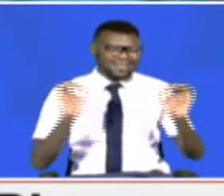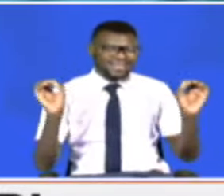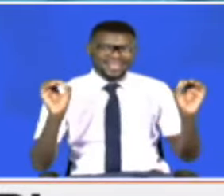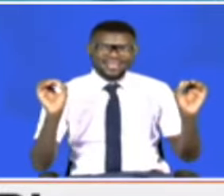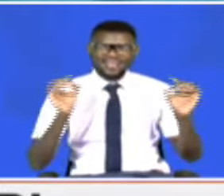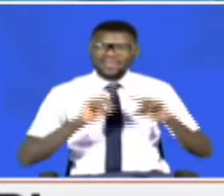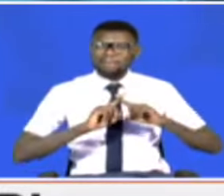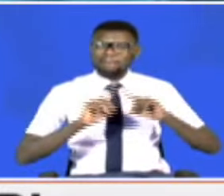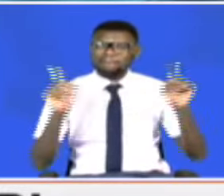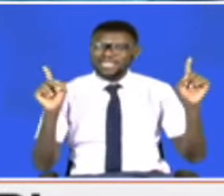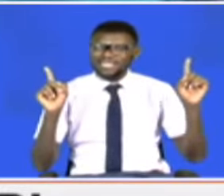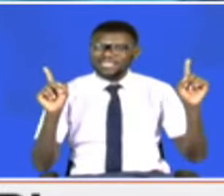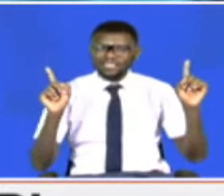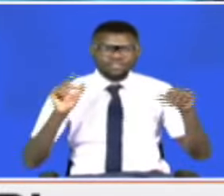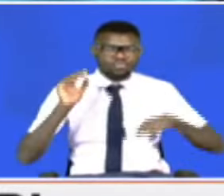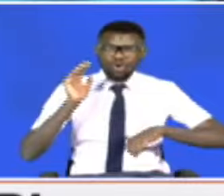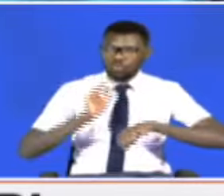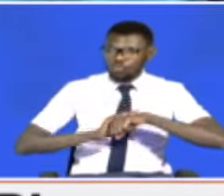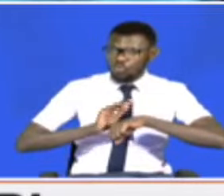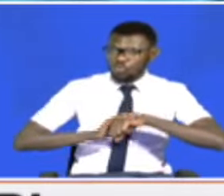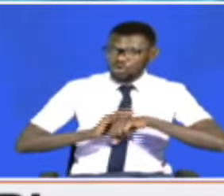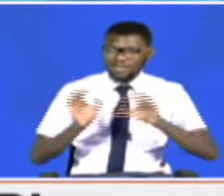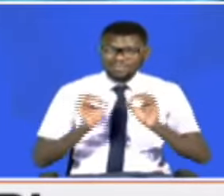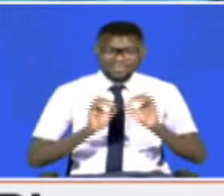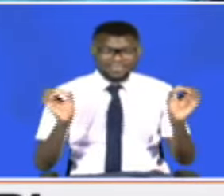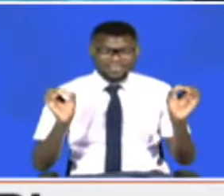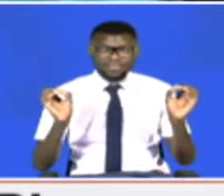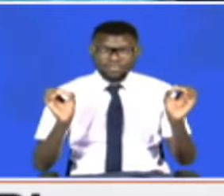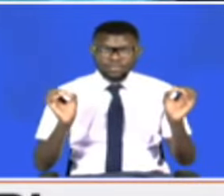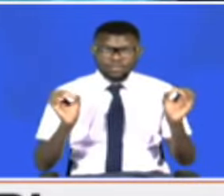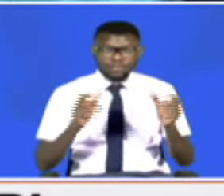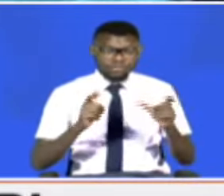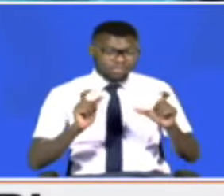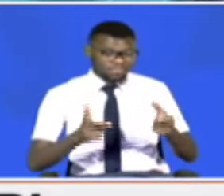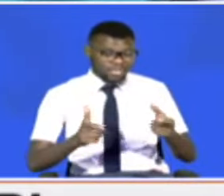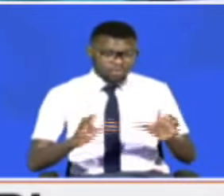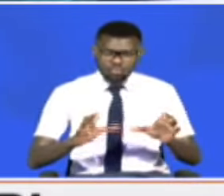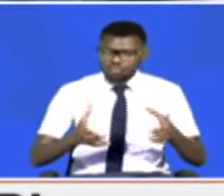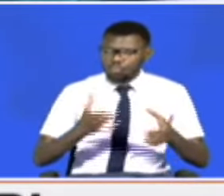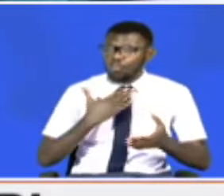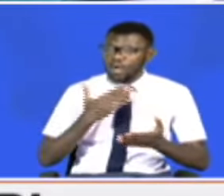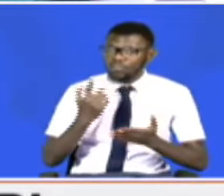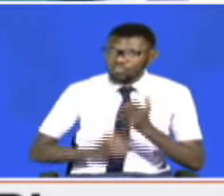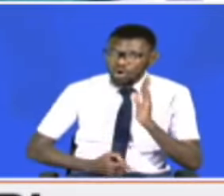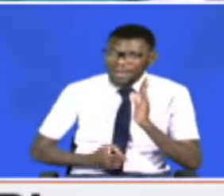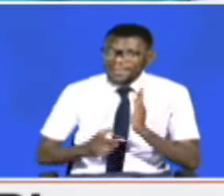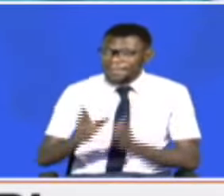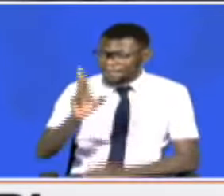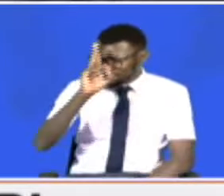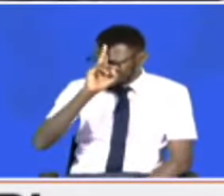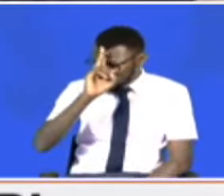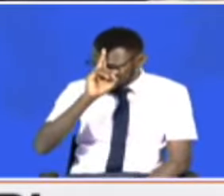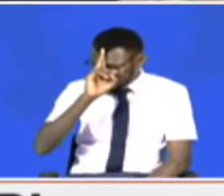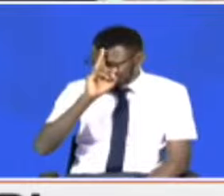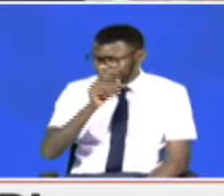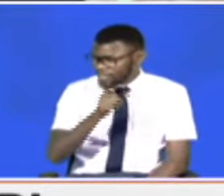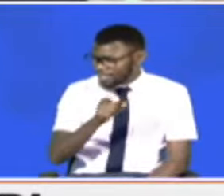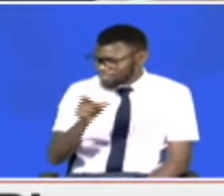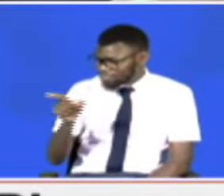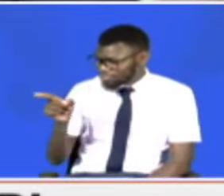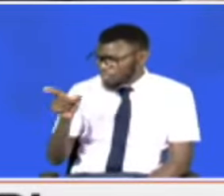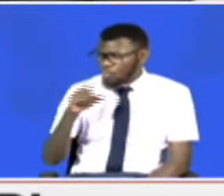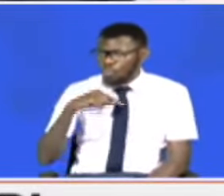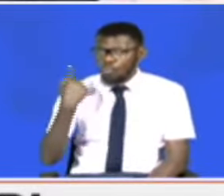an encroachment. Kwenye taarifa yao, wanahabari wametaka idara husika kuhakikisha kuwa maafisa wa polisi